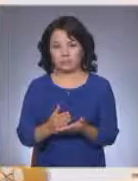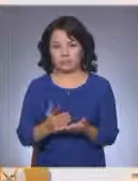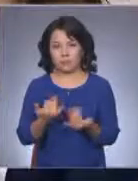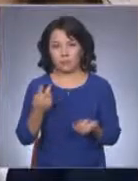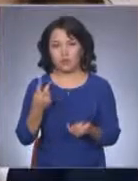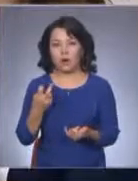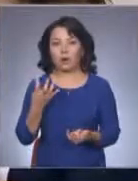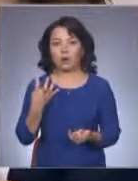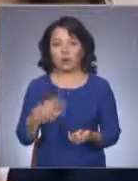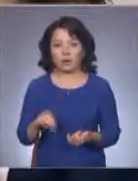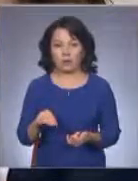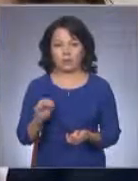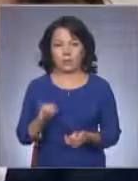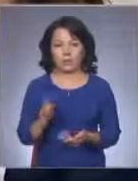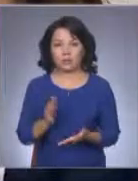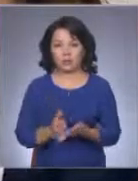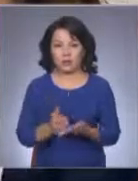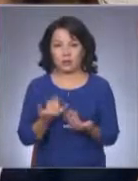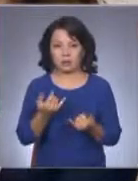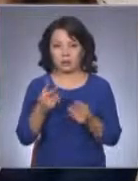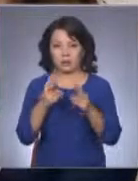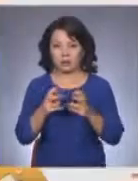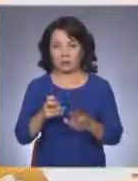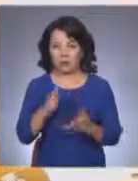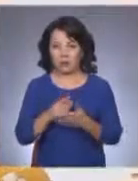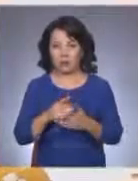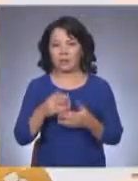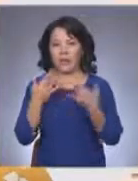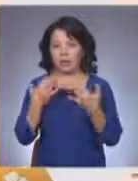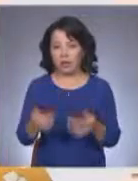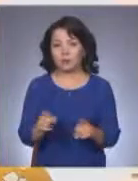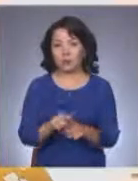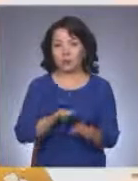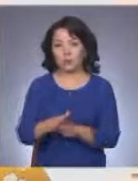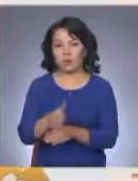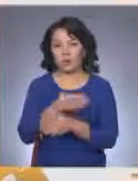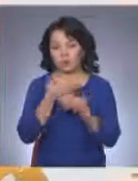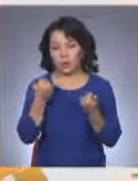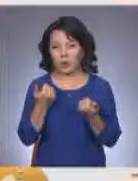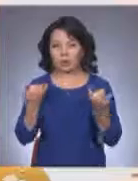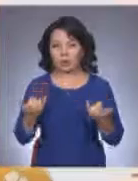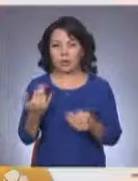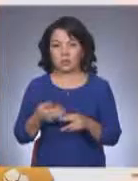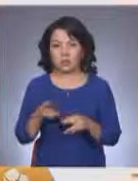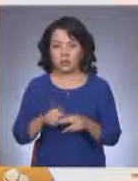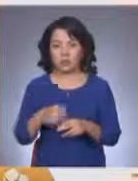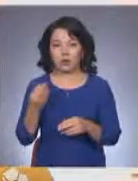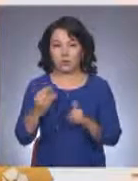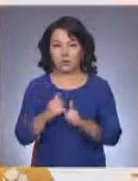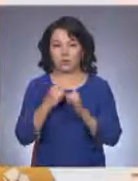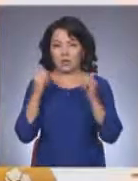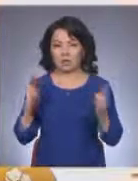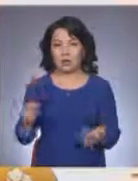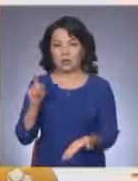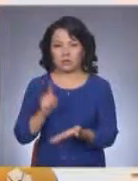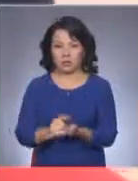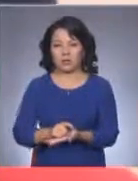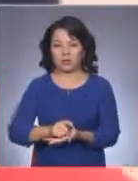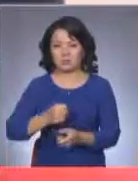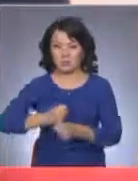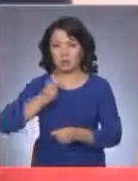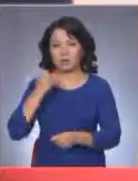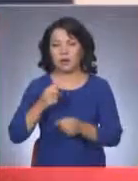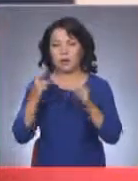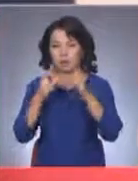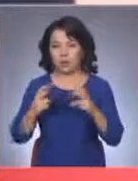240 мыңнан қазір 4 рет салып отырмыз. Соның өзінде де осы талаптарды орындай алмай отыр. Сондықтан біз одан сайын оған қатты талаптар